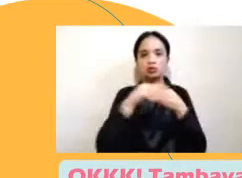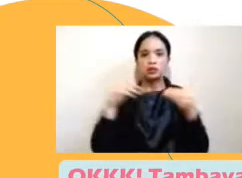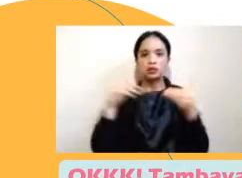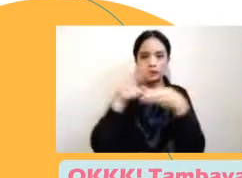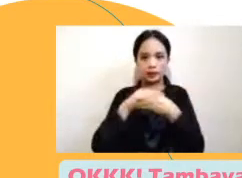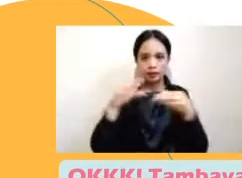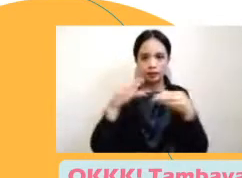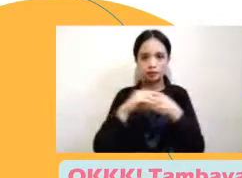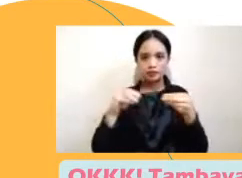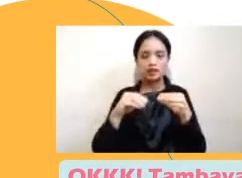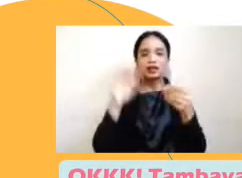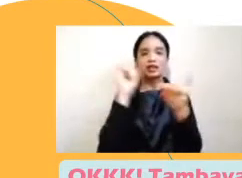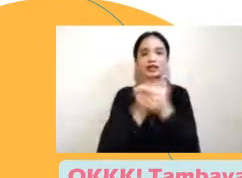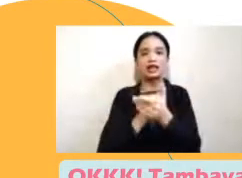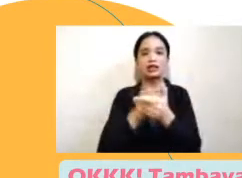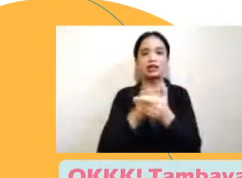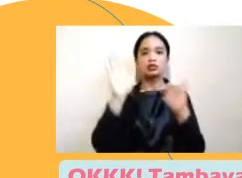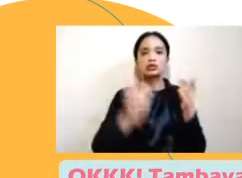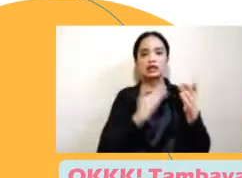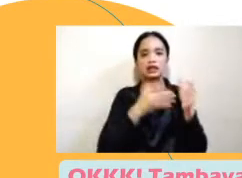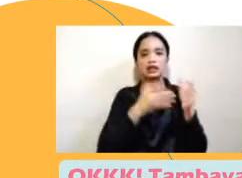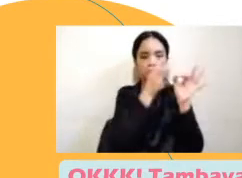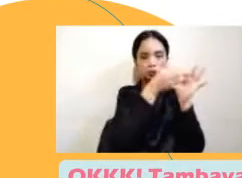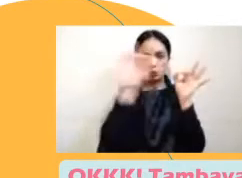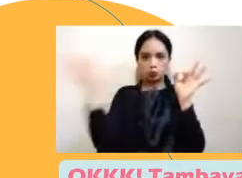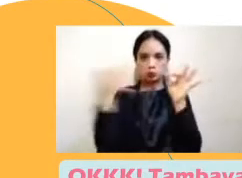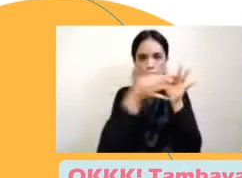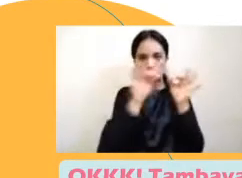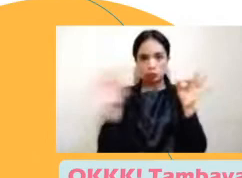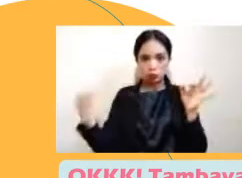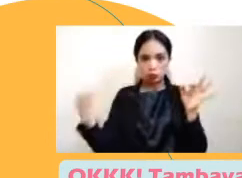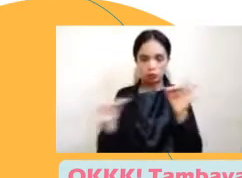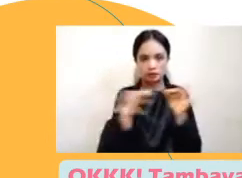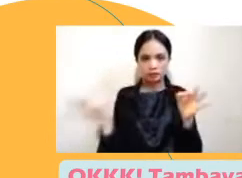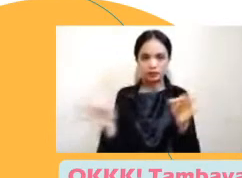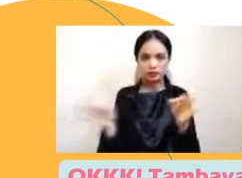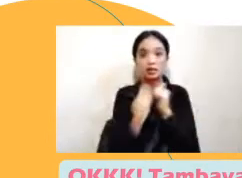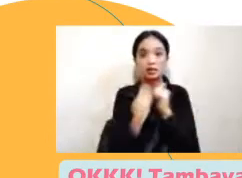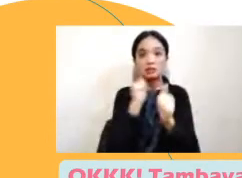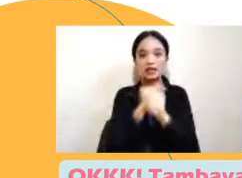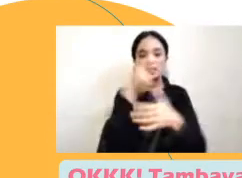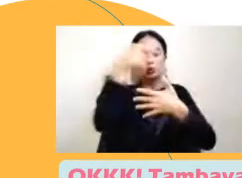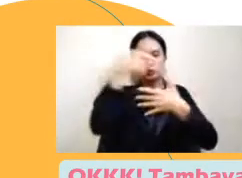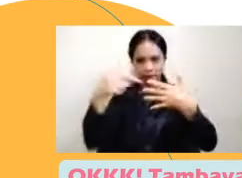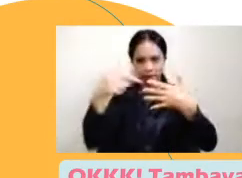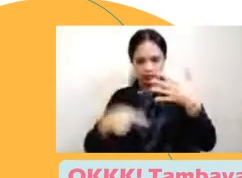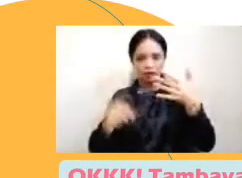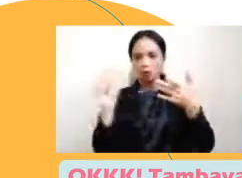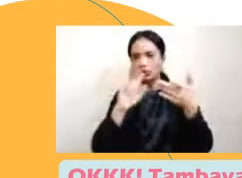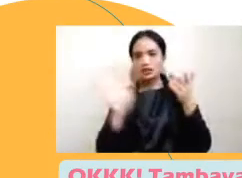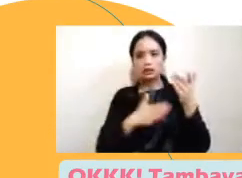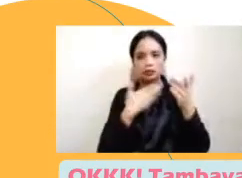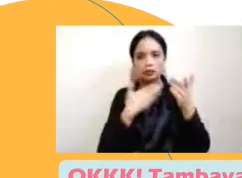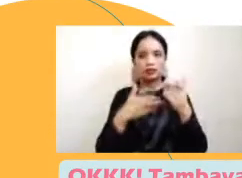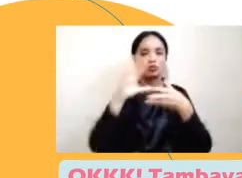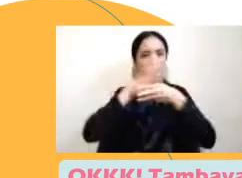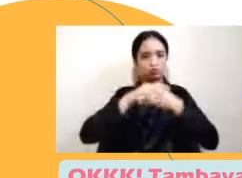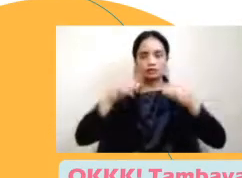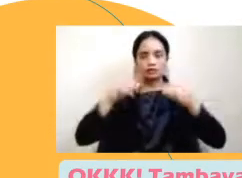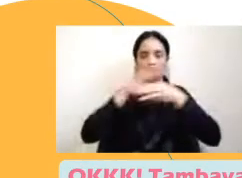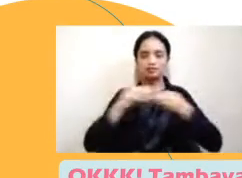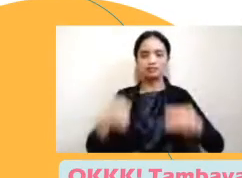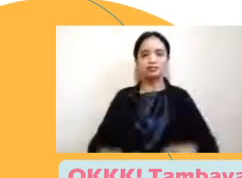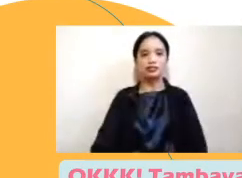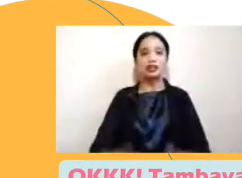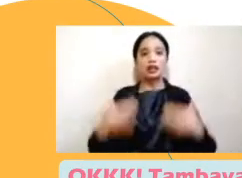na pumapasok yung lyrics, yeah, yung text, no? Yung detalye ng detalye kanta. Ng kanta. Yes. Kwento. At usually may